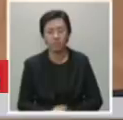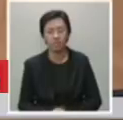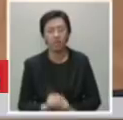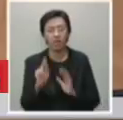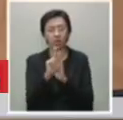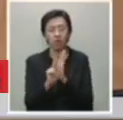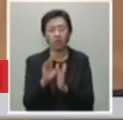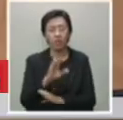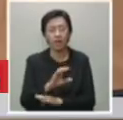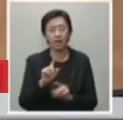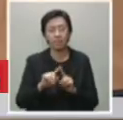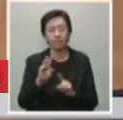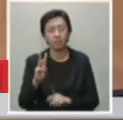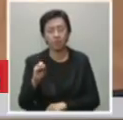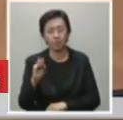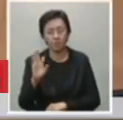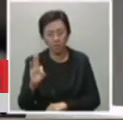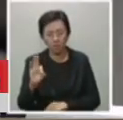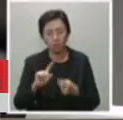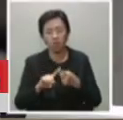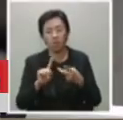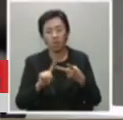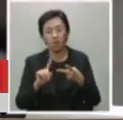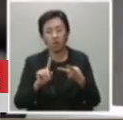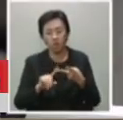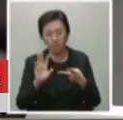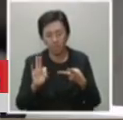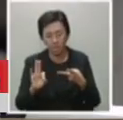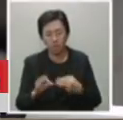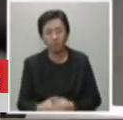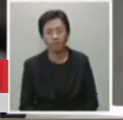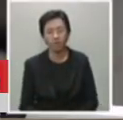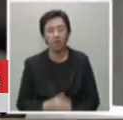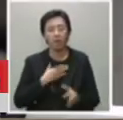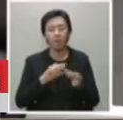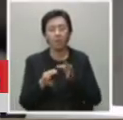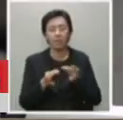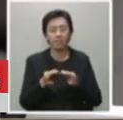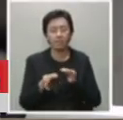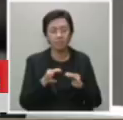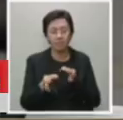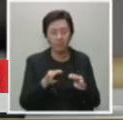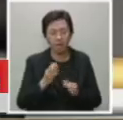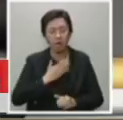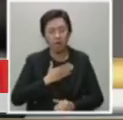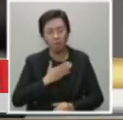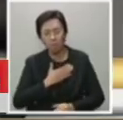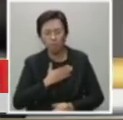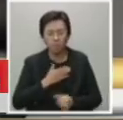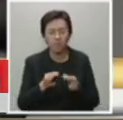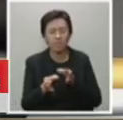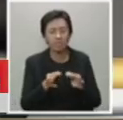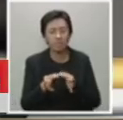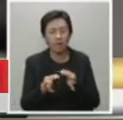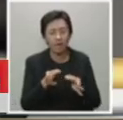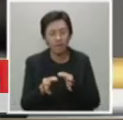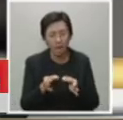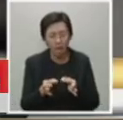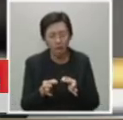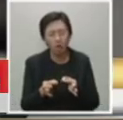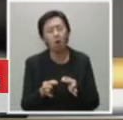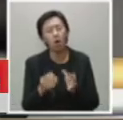ครับแล้วก็ข้อ9นะครับเดี๋ยวผมจะอธิบายความว่าสิ่งที่ผมอธิบายความนั้นผิดตาม